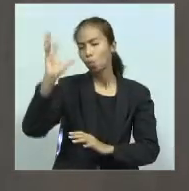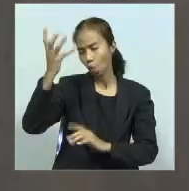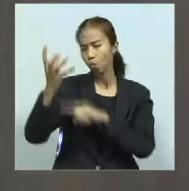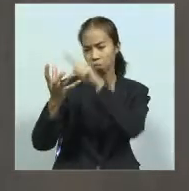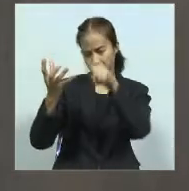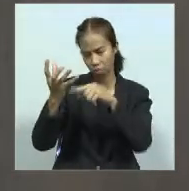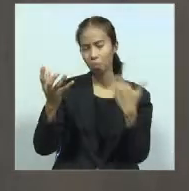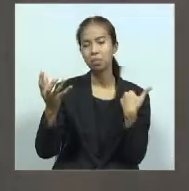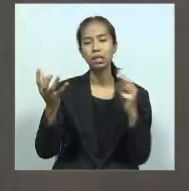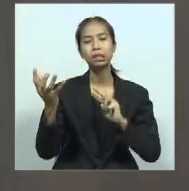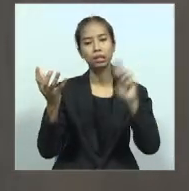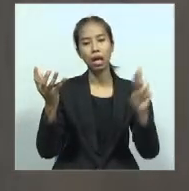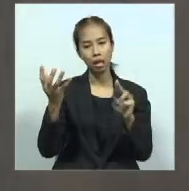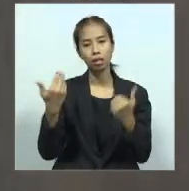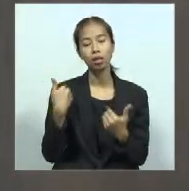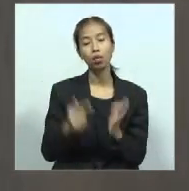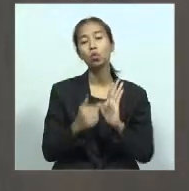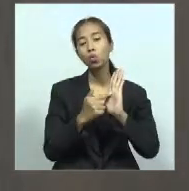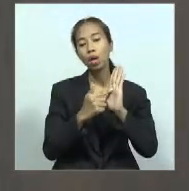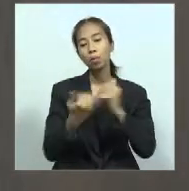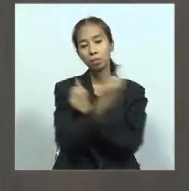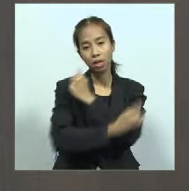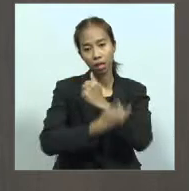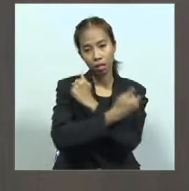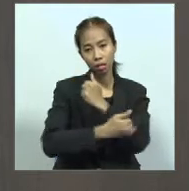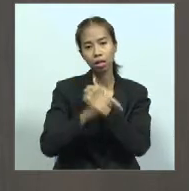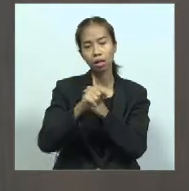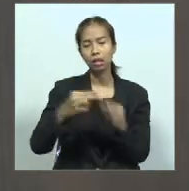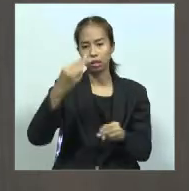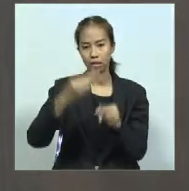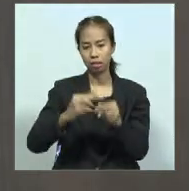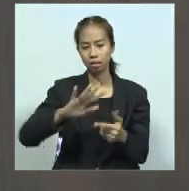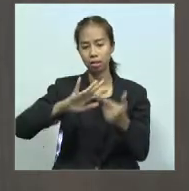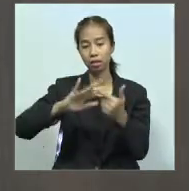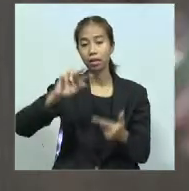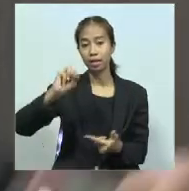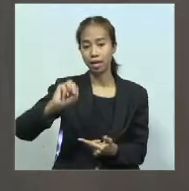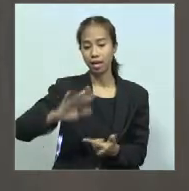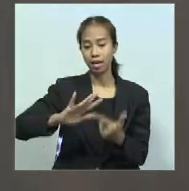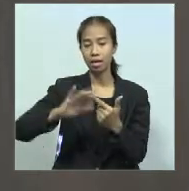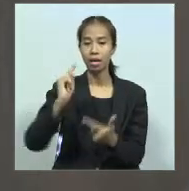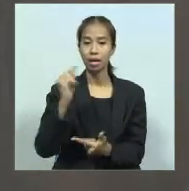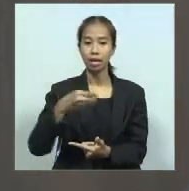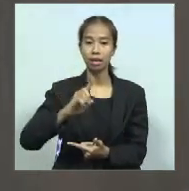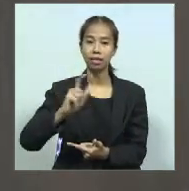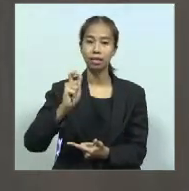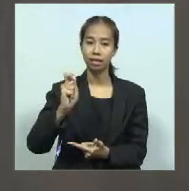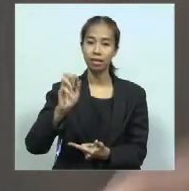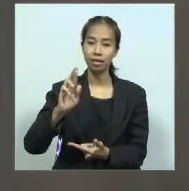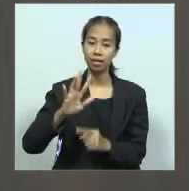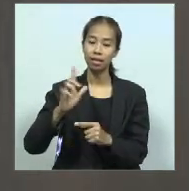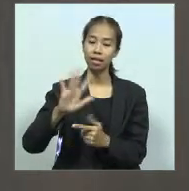เมืองเนี่ยอย่างเนเธอร์แลนด์เนี่ยอยู่ใต้ระดับน้ำทะเลถึง3เมตรหรือแม้แต่กรุงโตเกียวก็อยู่ใต้อ่าวโ